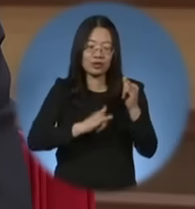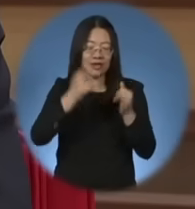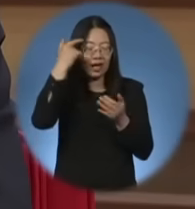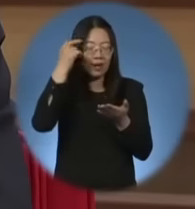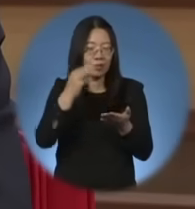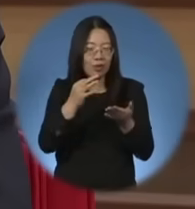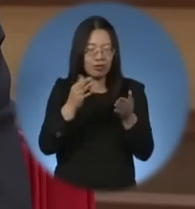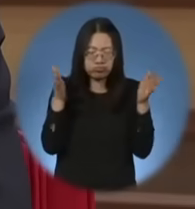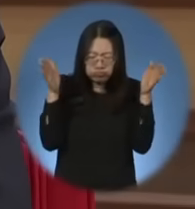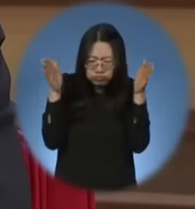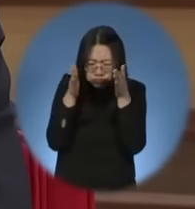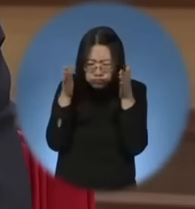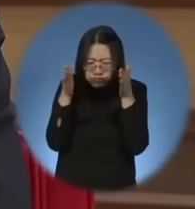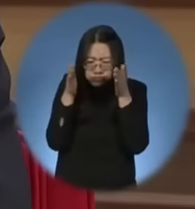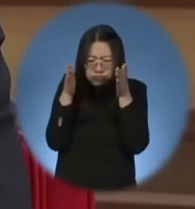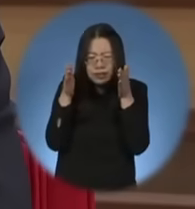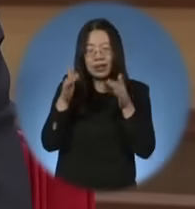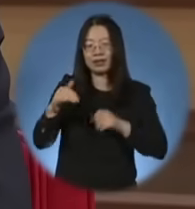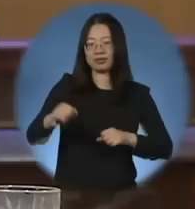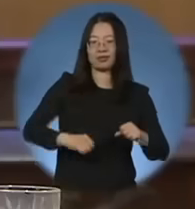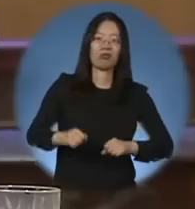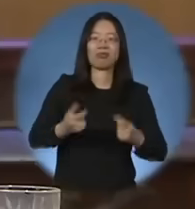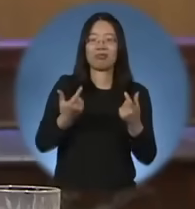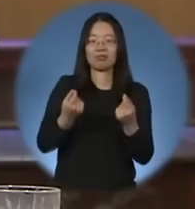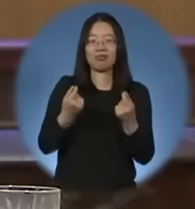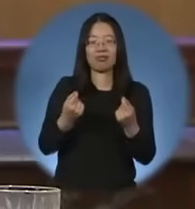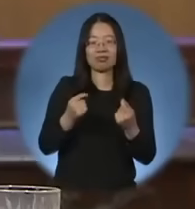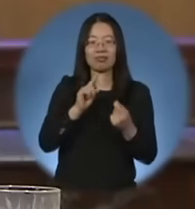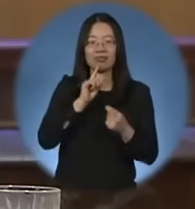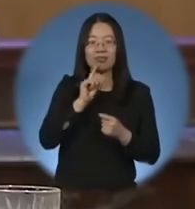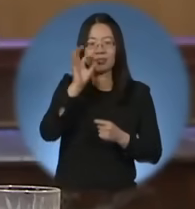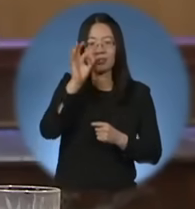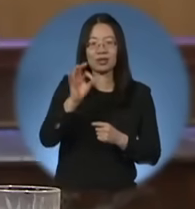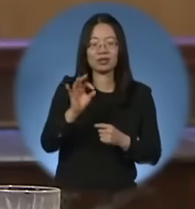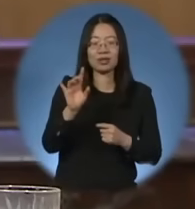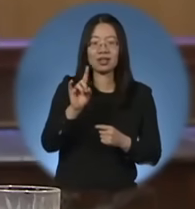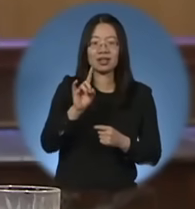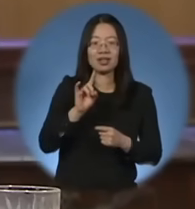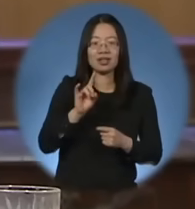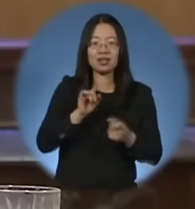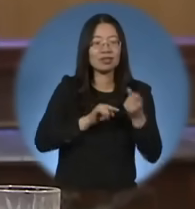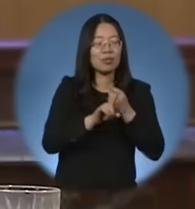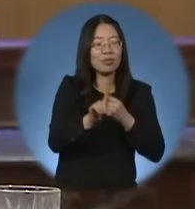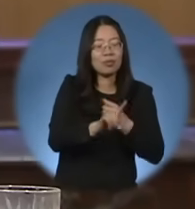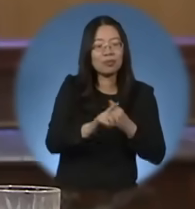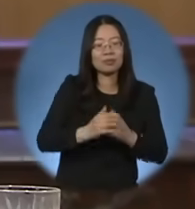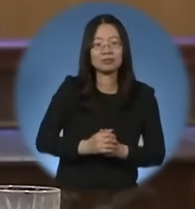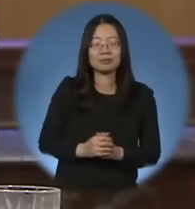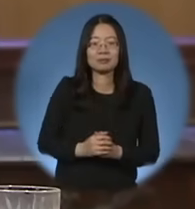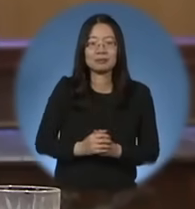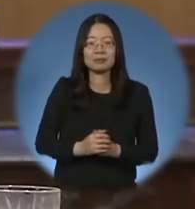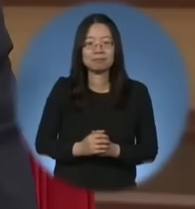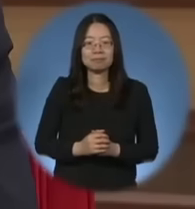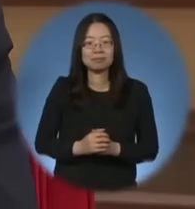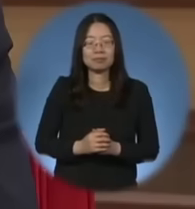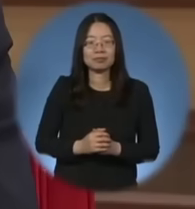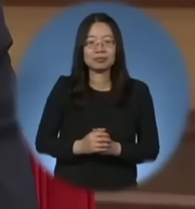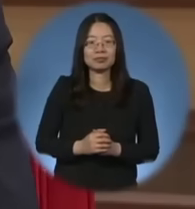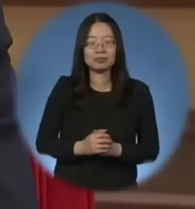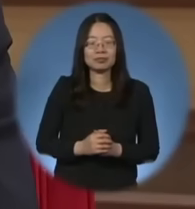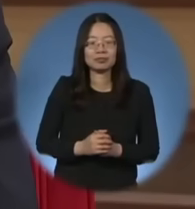역사관이 의물 안에 전개 그이 같대요 한국 사람들의 역사관이 예 무슨 말이냐면 어떤 점이 그렇습니까 예 어떤 점이냐